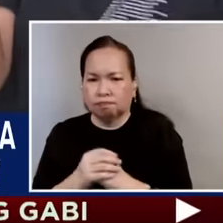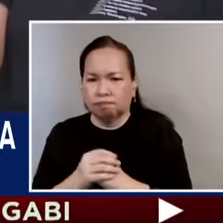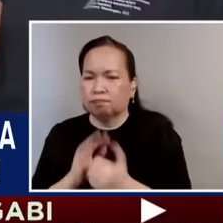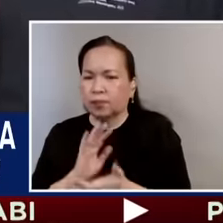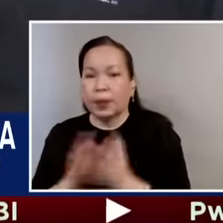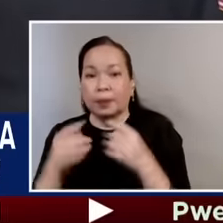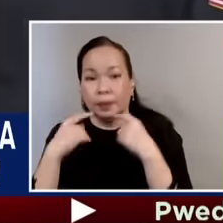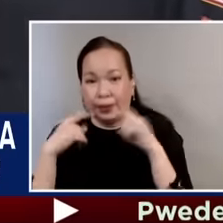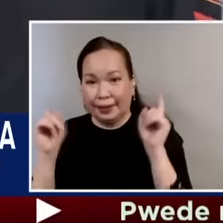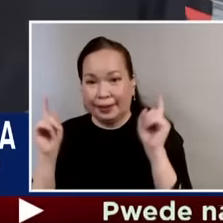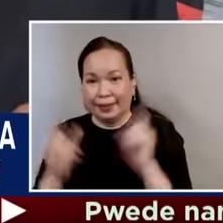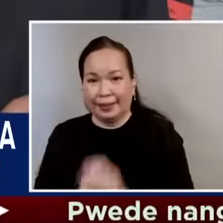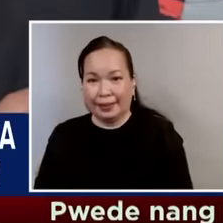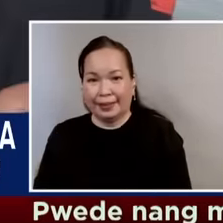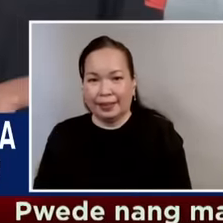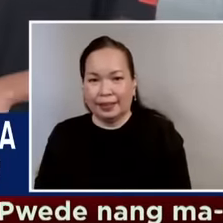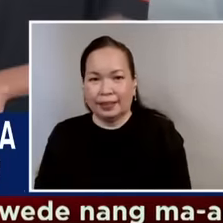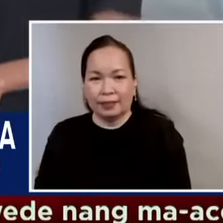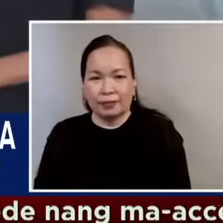pangarap.